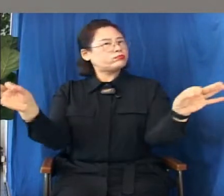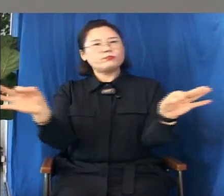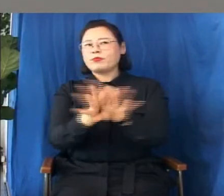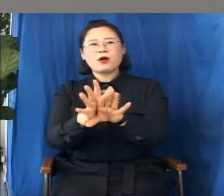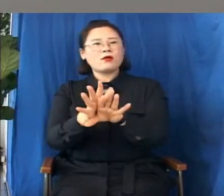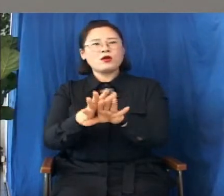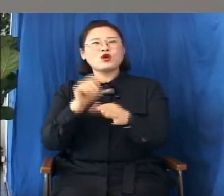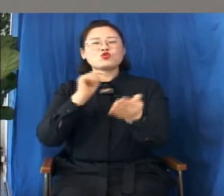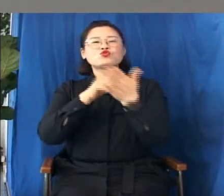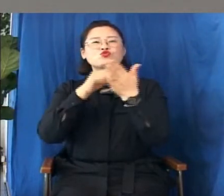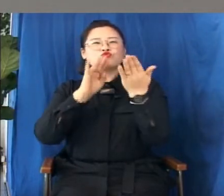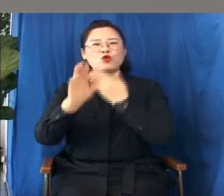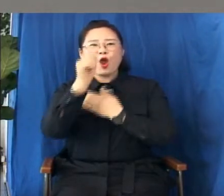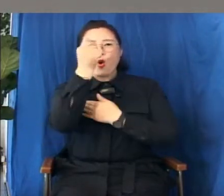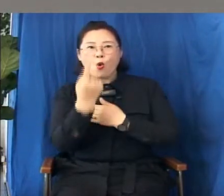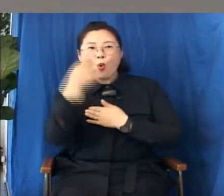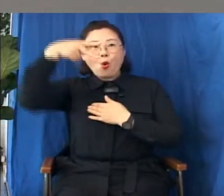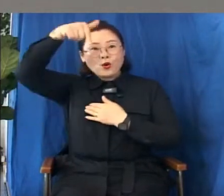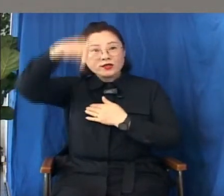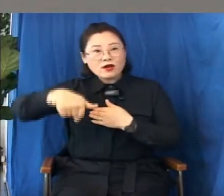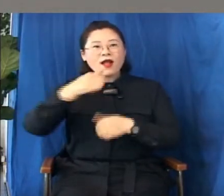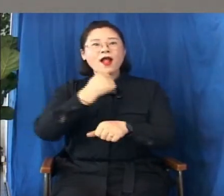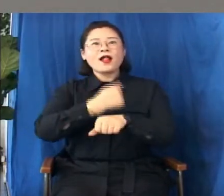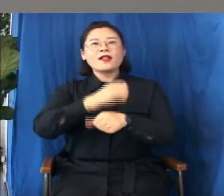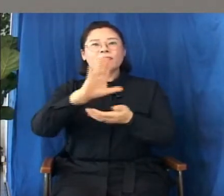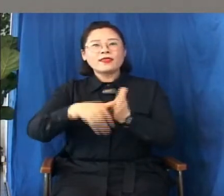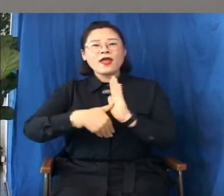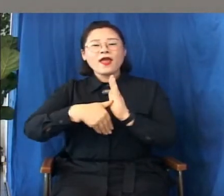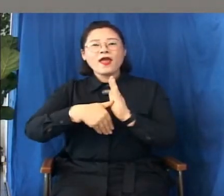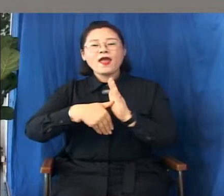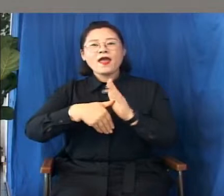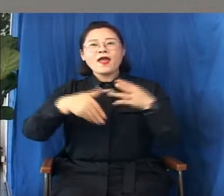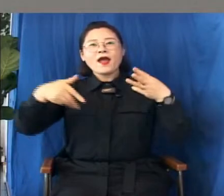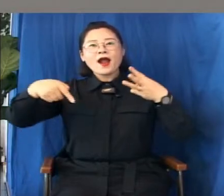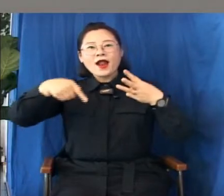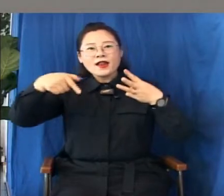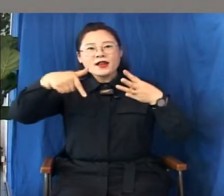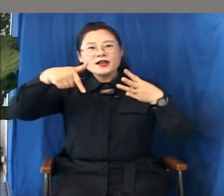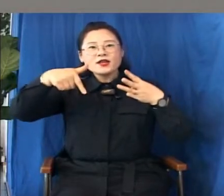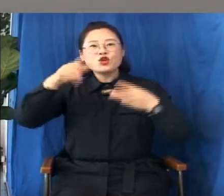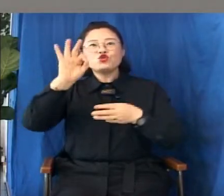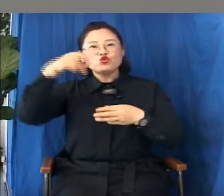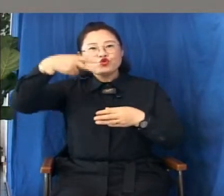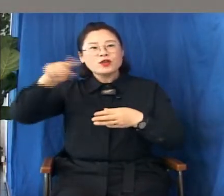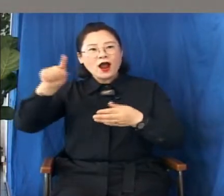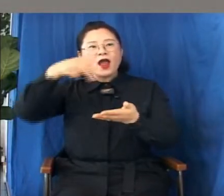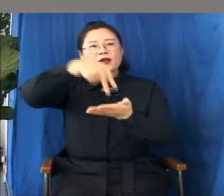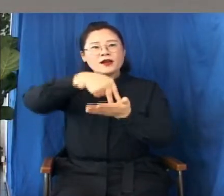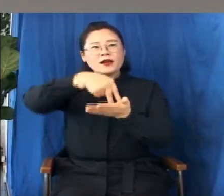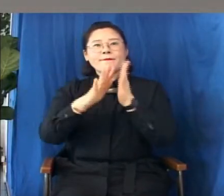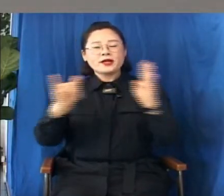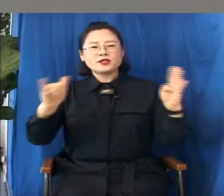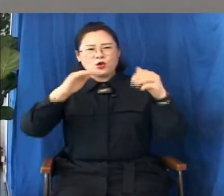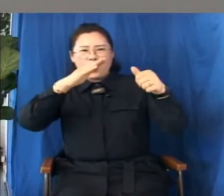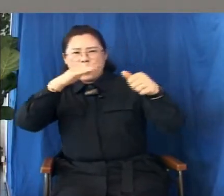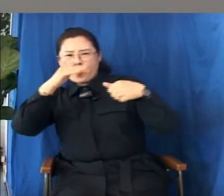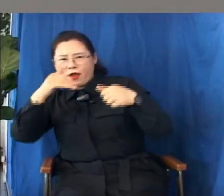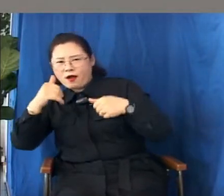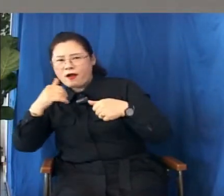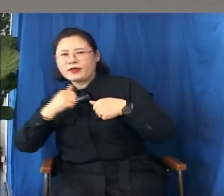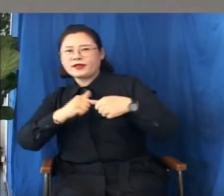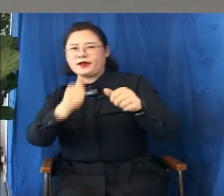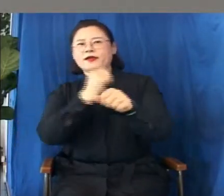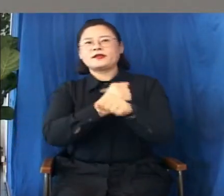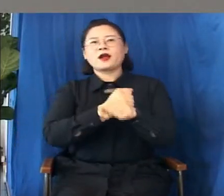호적할 때에 갈릴리의 유다가 일어나 백성을 깨어 다르게 하더라. 그도 망한 즉 따르던